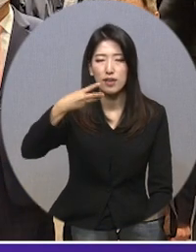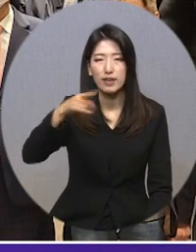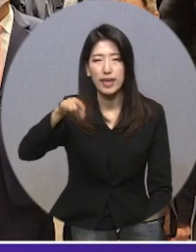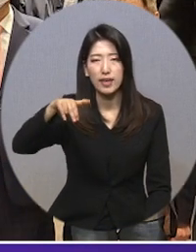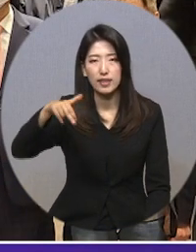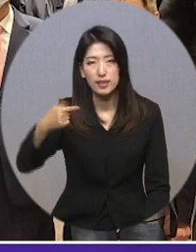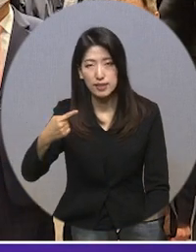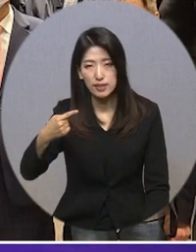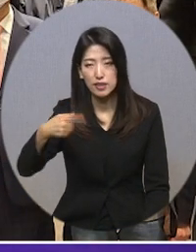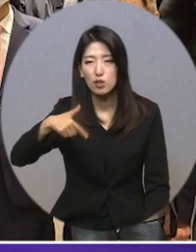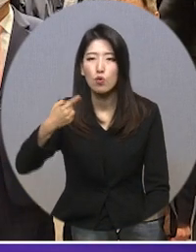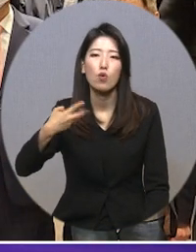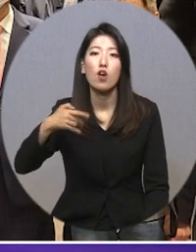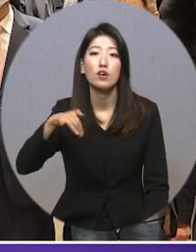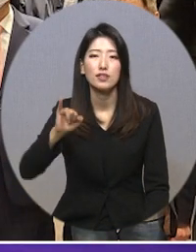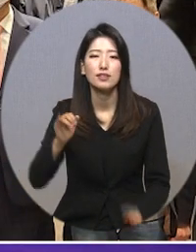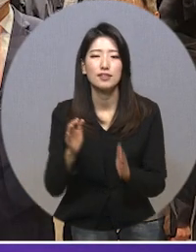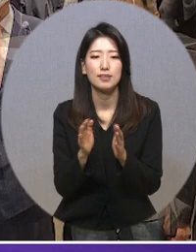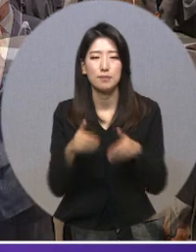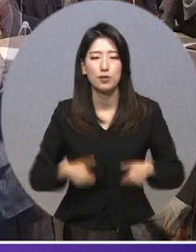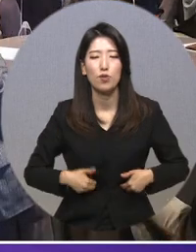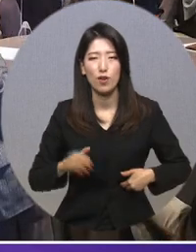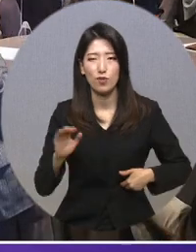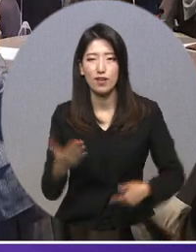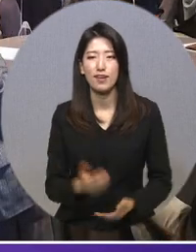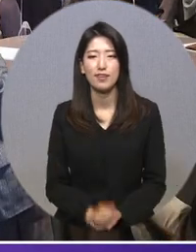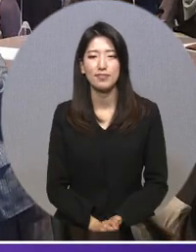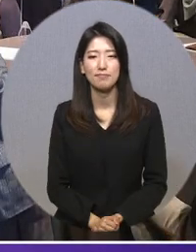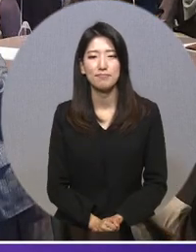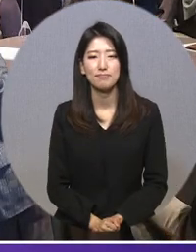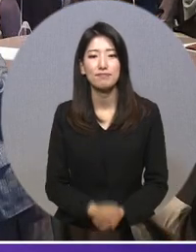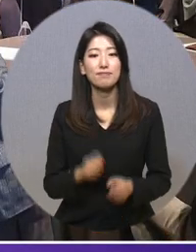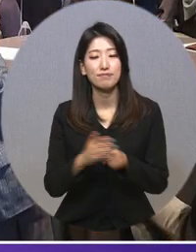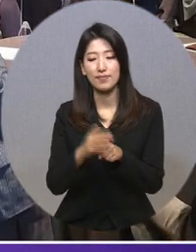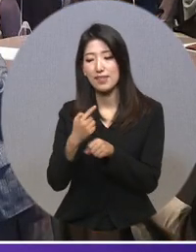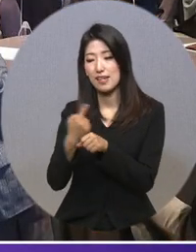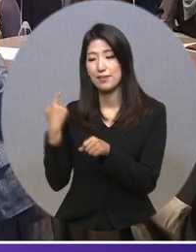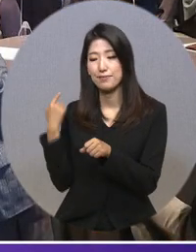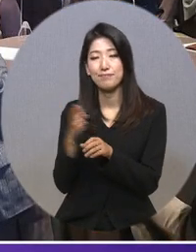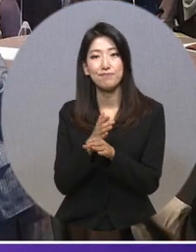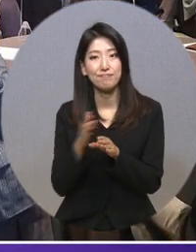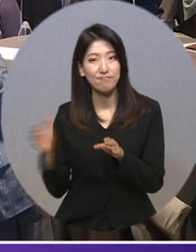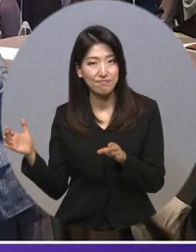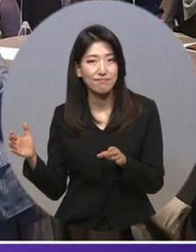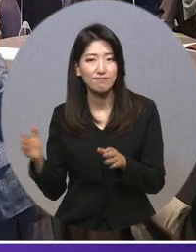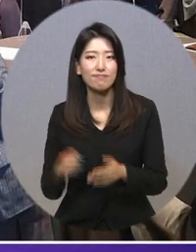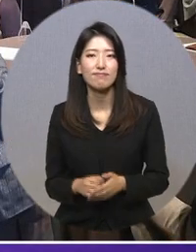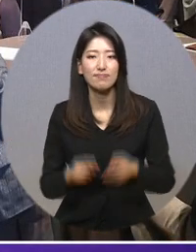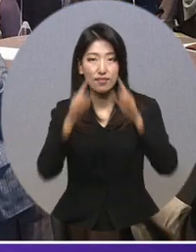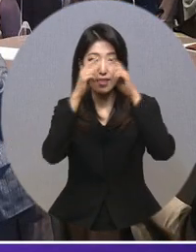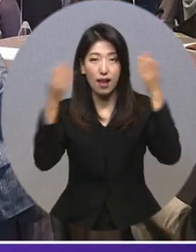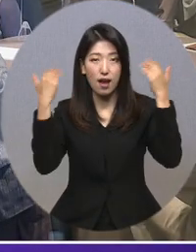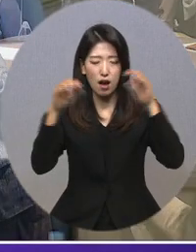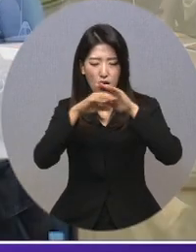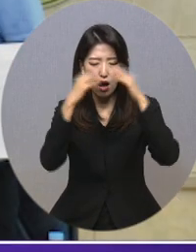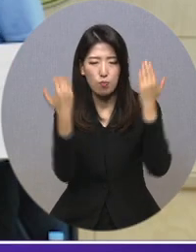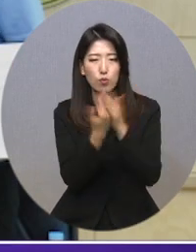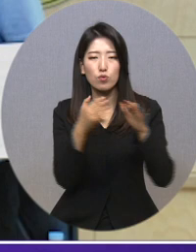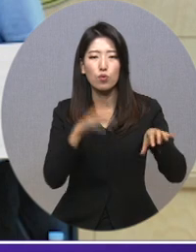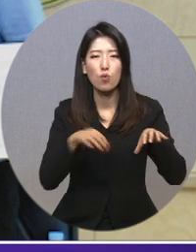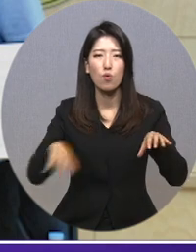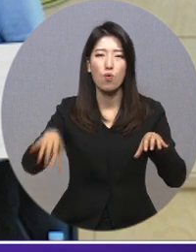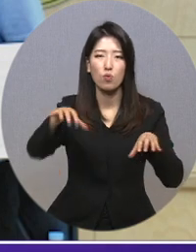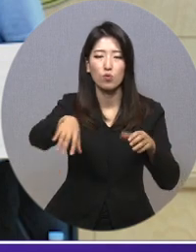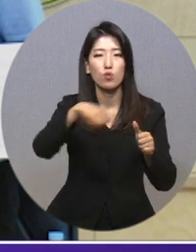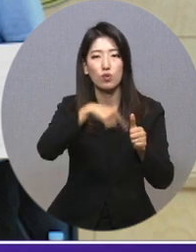캠퍼스로 만들겠다. 예. 그 다음에 그렇다고는 작년부터는 저희가 이제 대학 모든 시설을, 모든